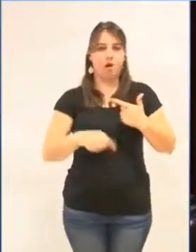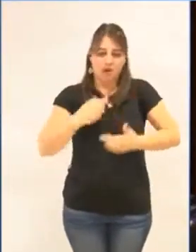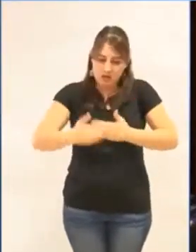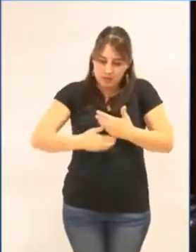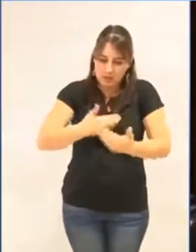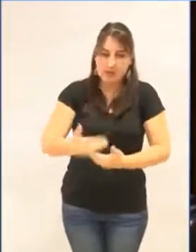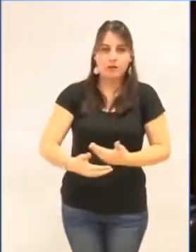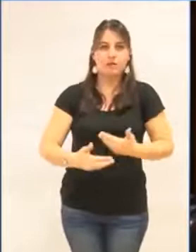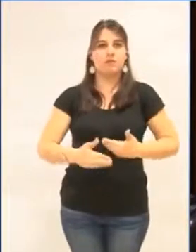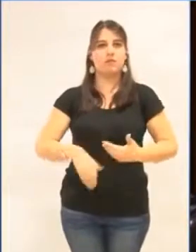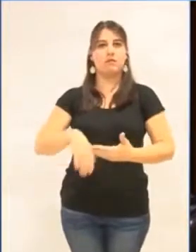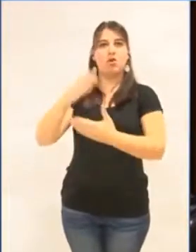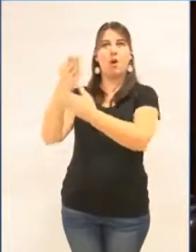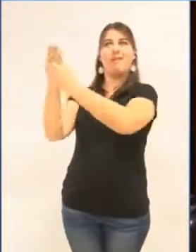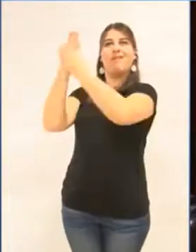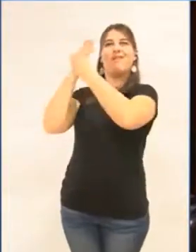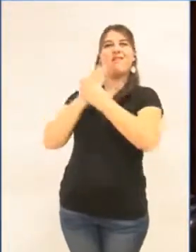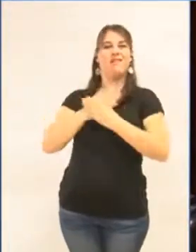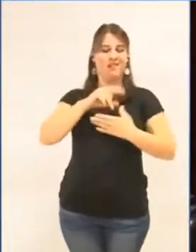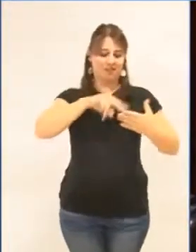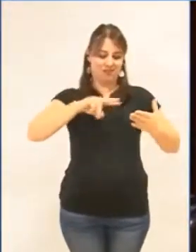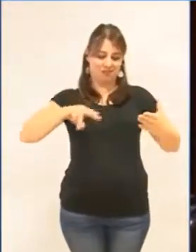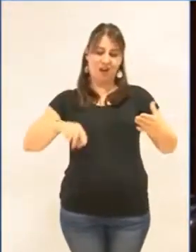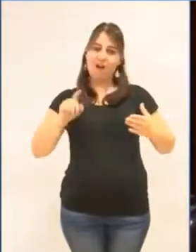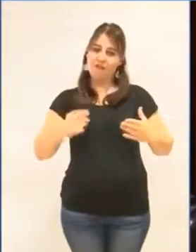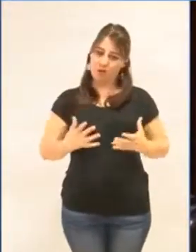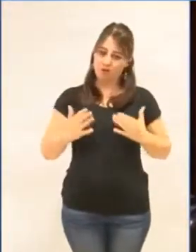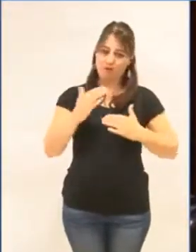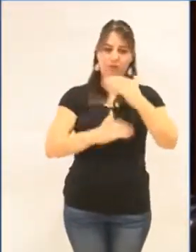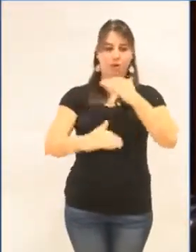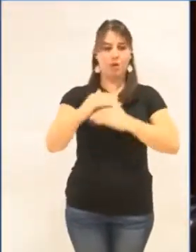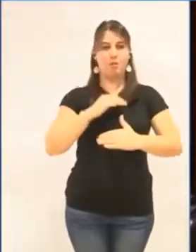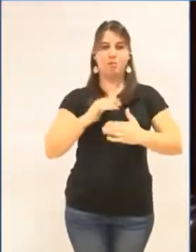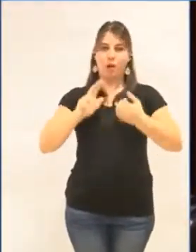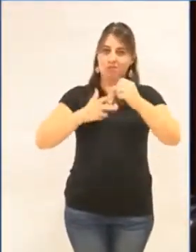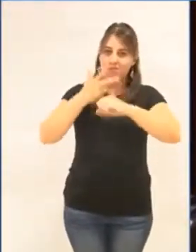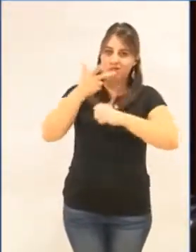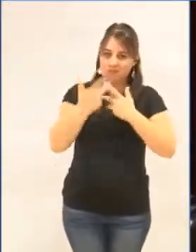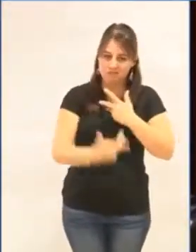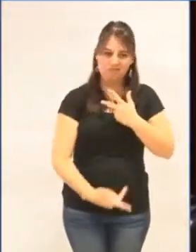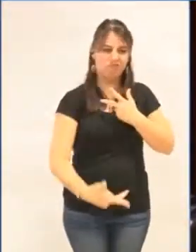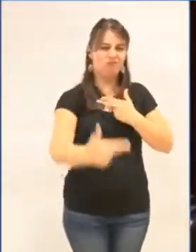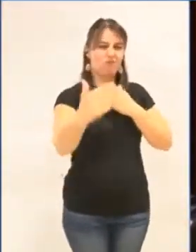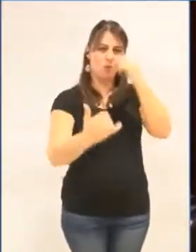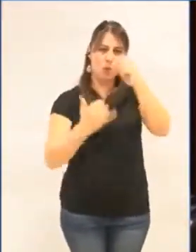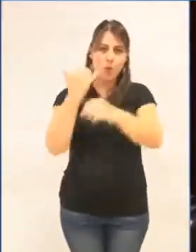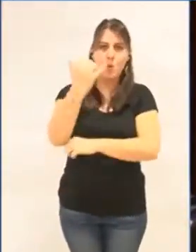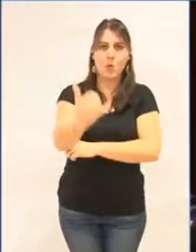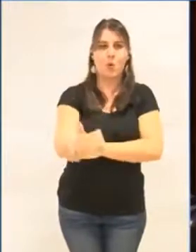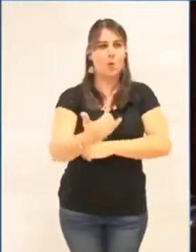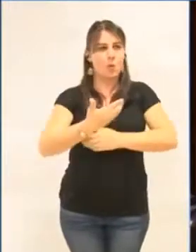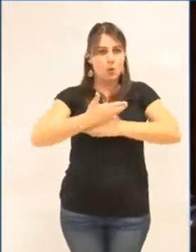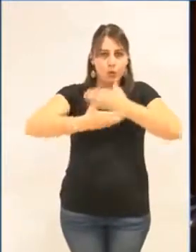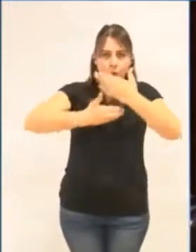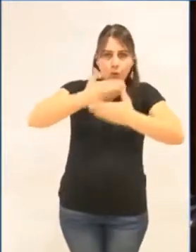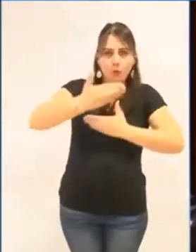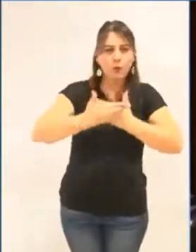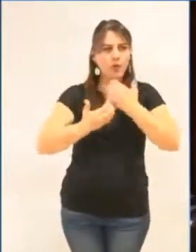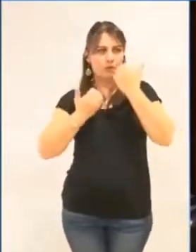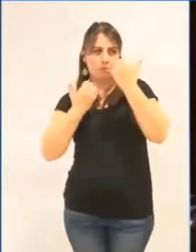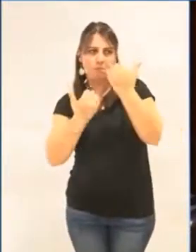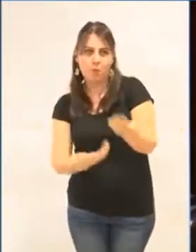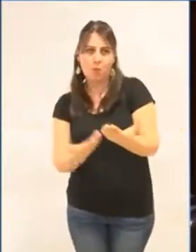données objectives pour bâtir un plan de développement durable à construire, à proposer, à